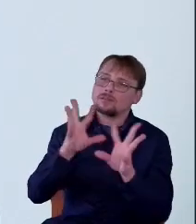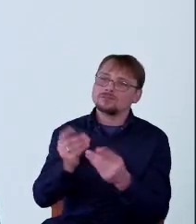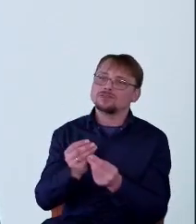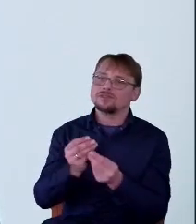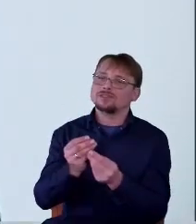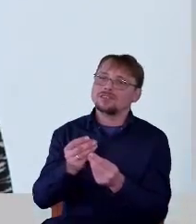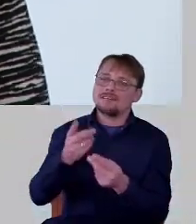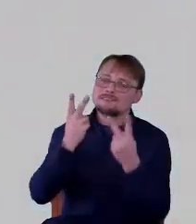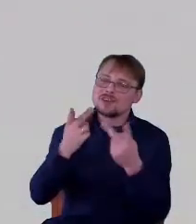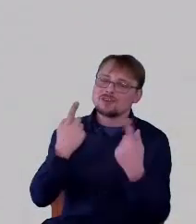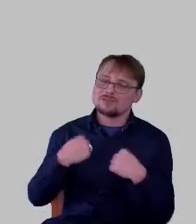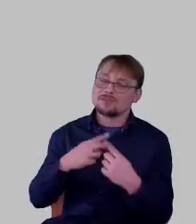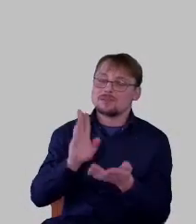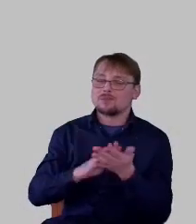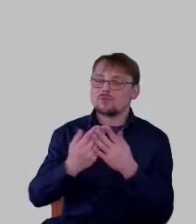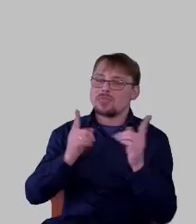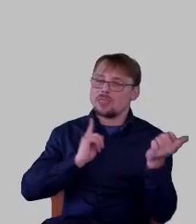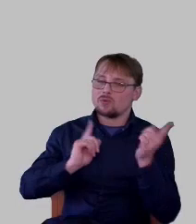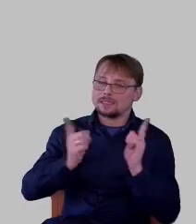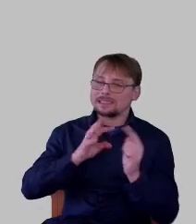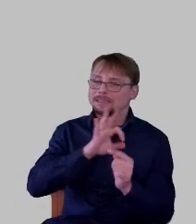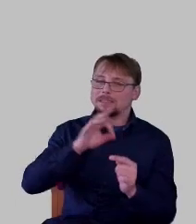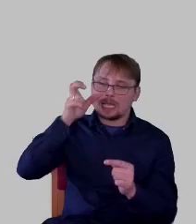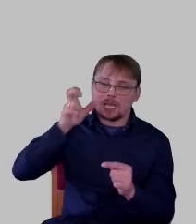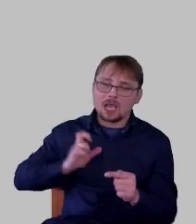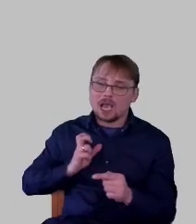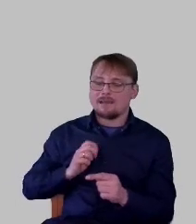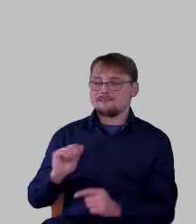niego osób, nauczycieli, specjalistów